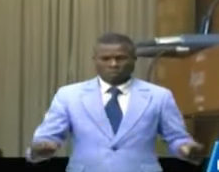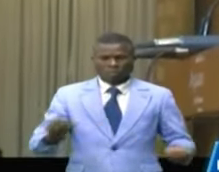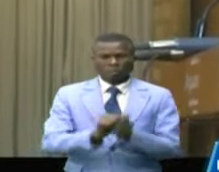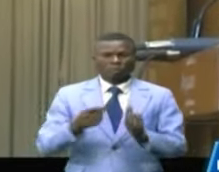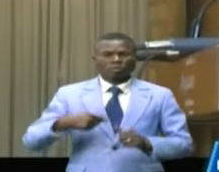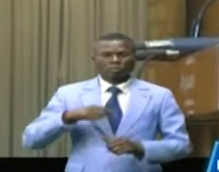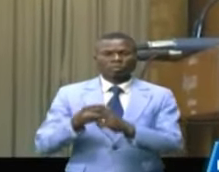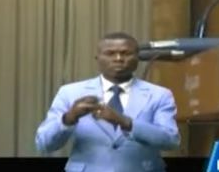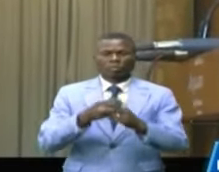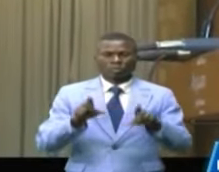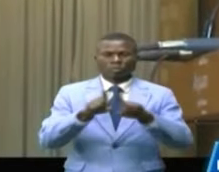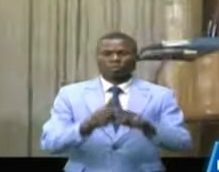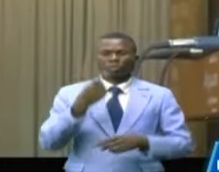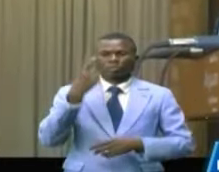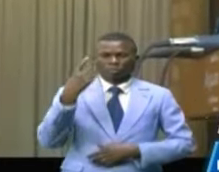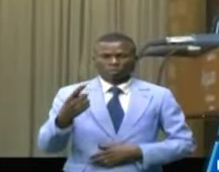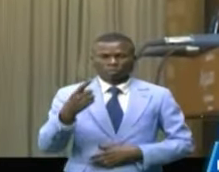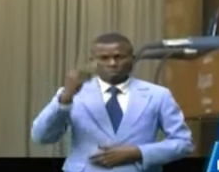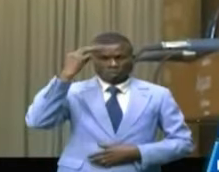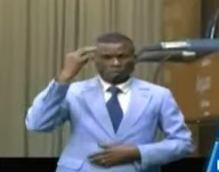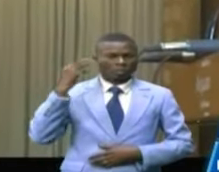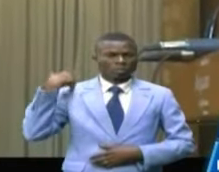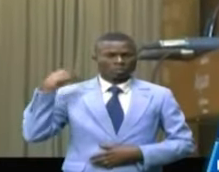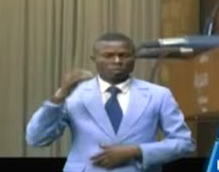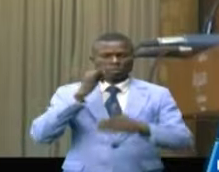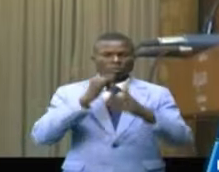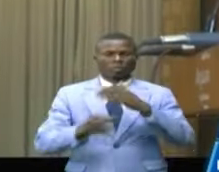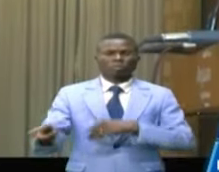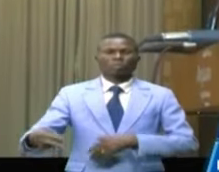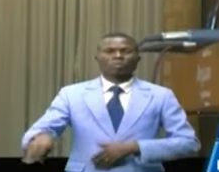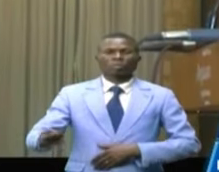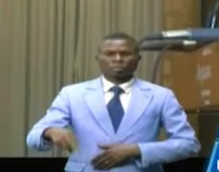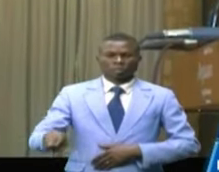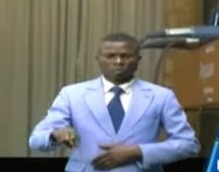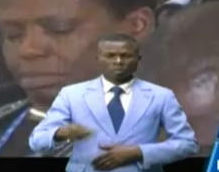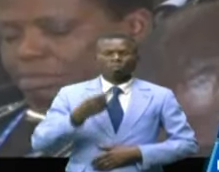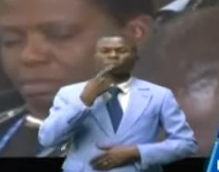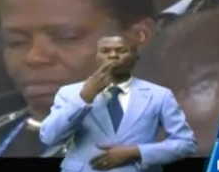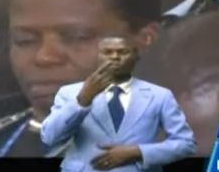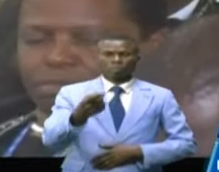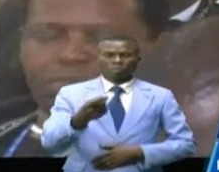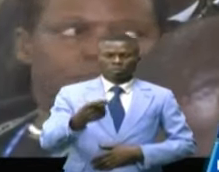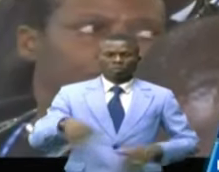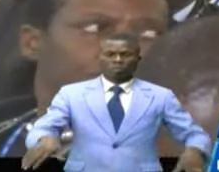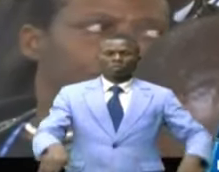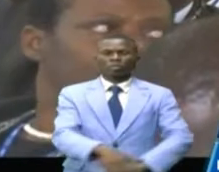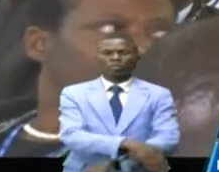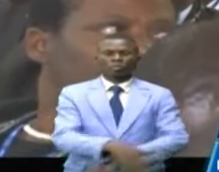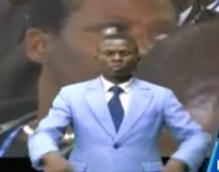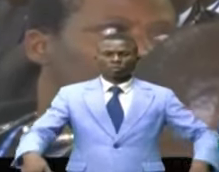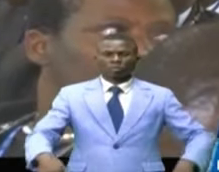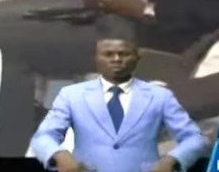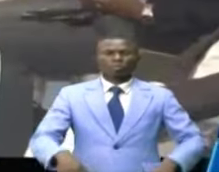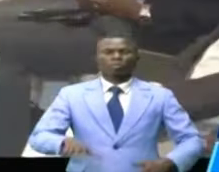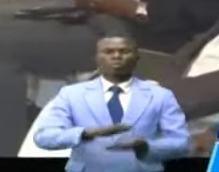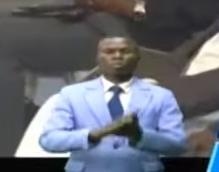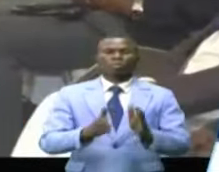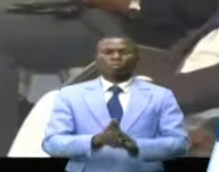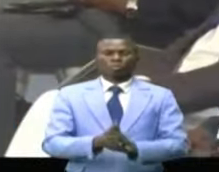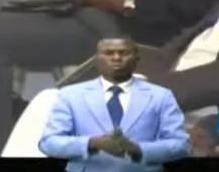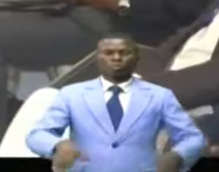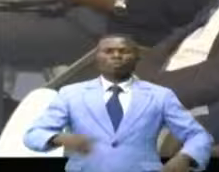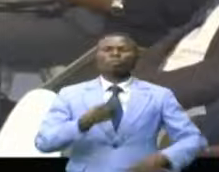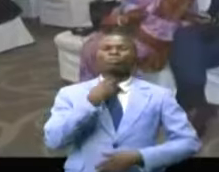problèmes sécuritaires communs. Le ministre d'État de l'intégration régionale a souligné que les frontières ne doivent plus être des